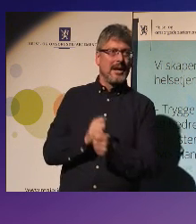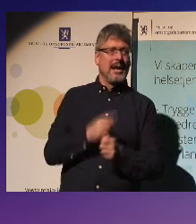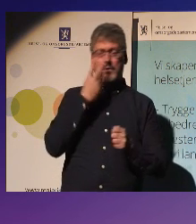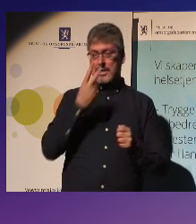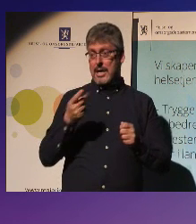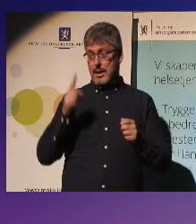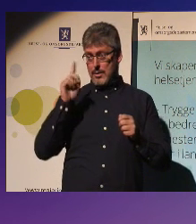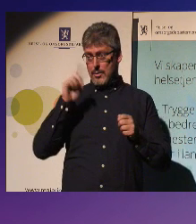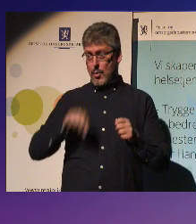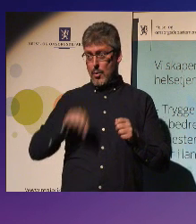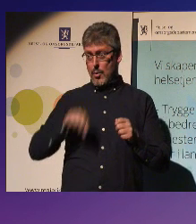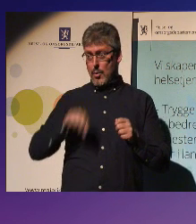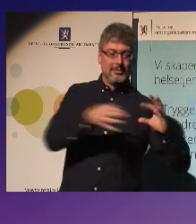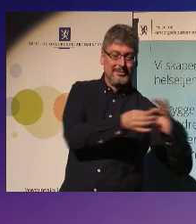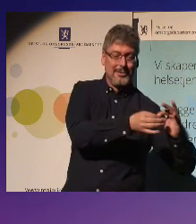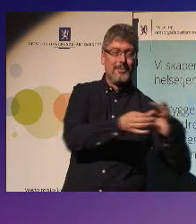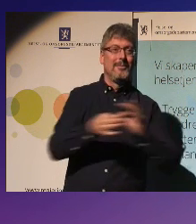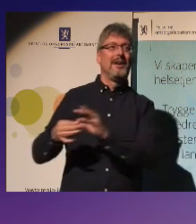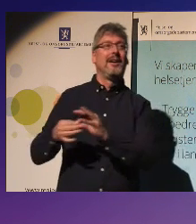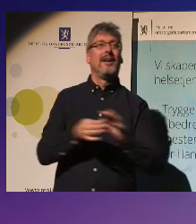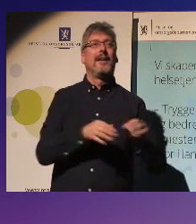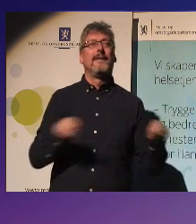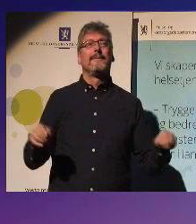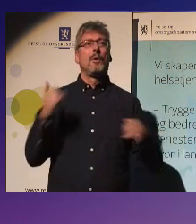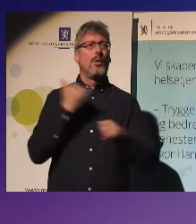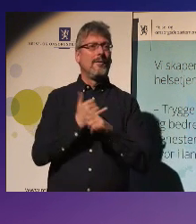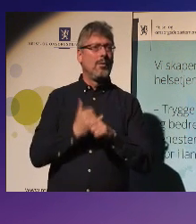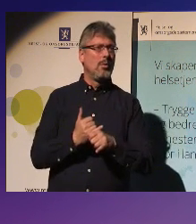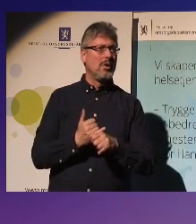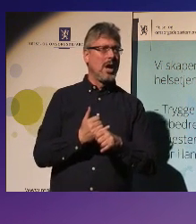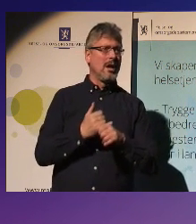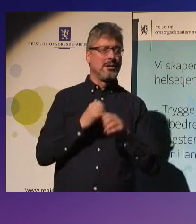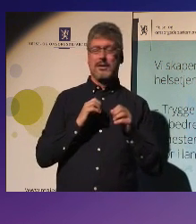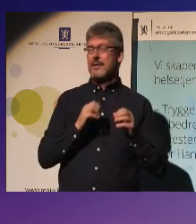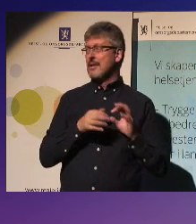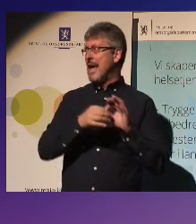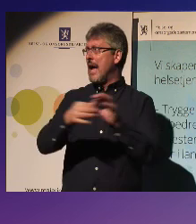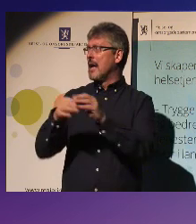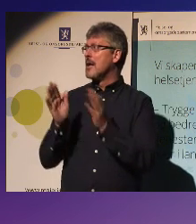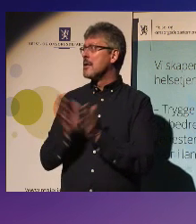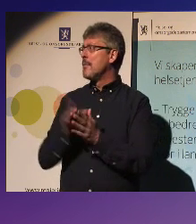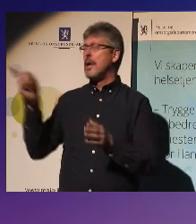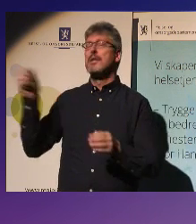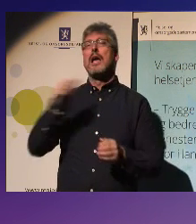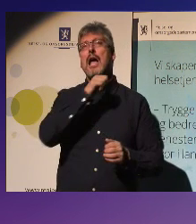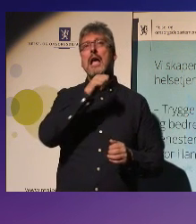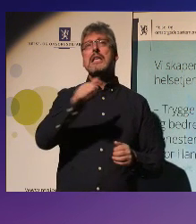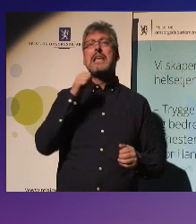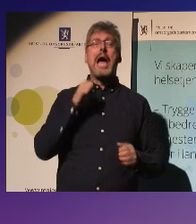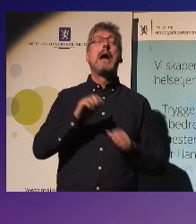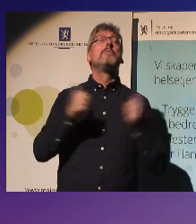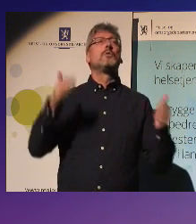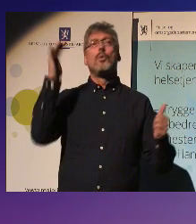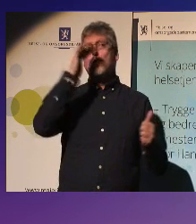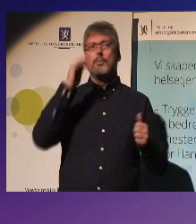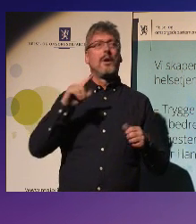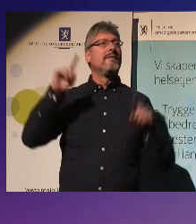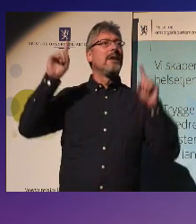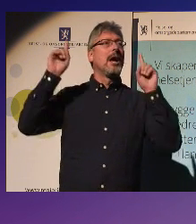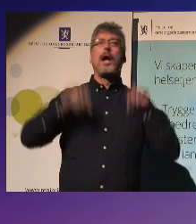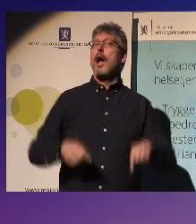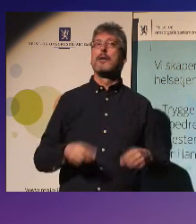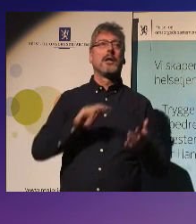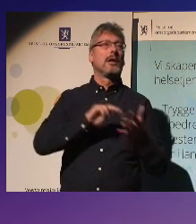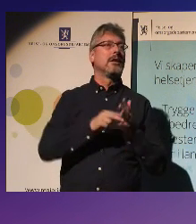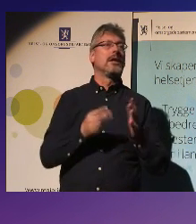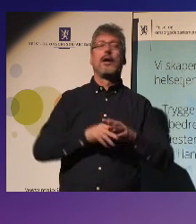først. Det hender at vi gjør det også. Og, eller hvordan skal dette henge sammen? Og dette er et kjempestort problem. Vi kan ikke håndtere alt